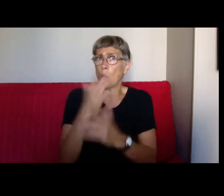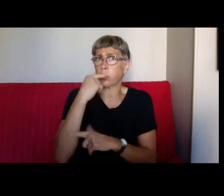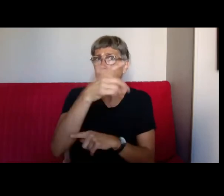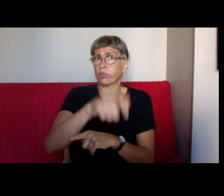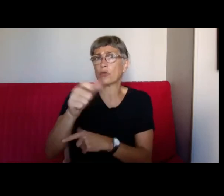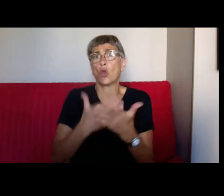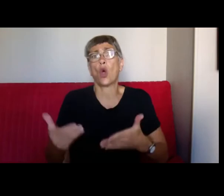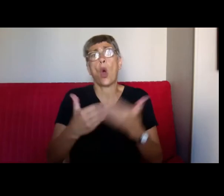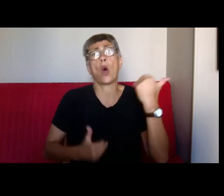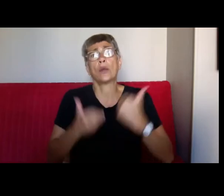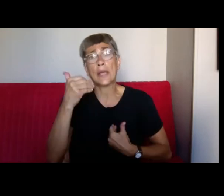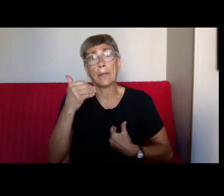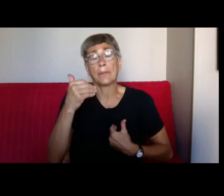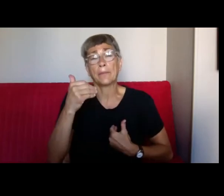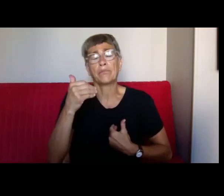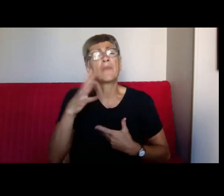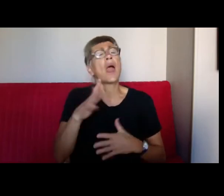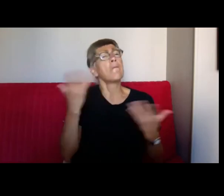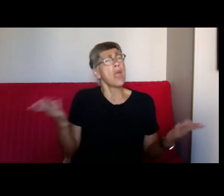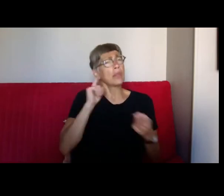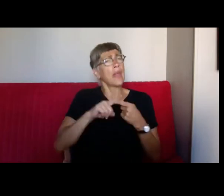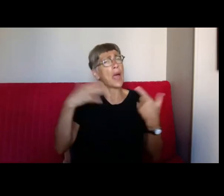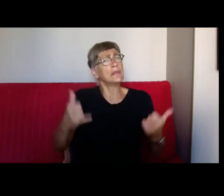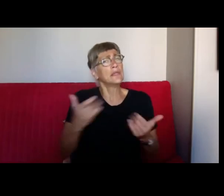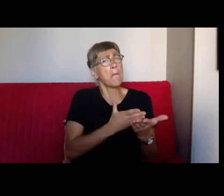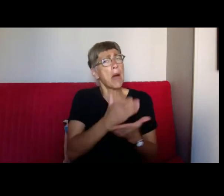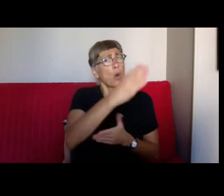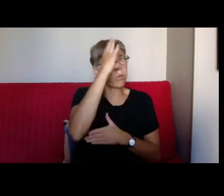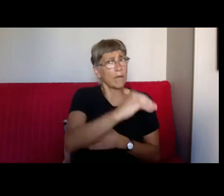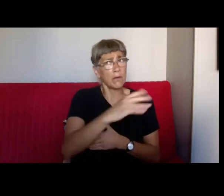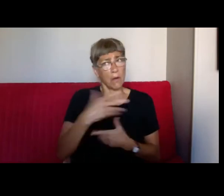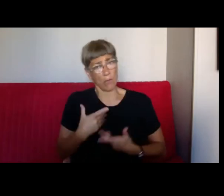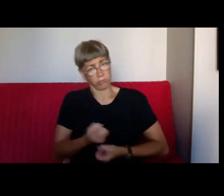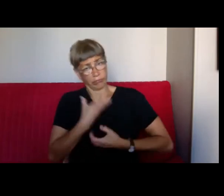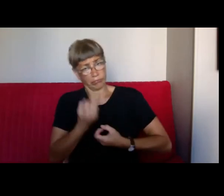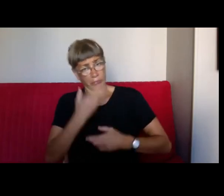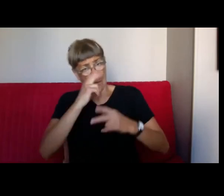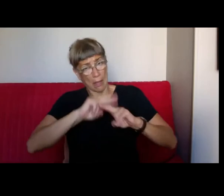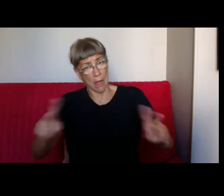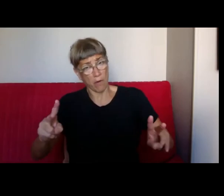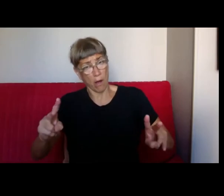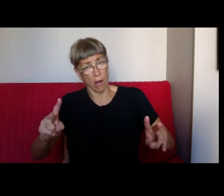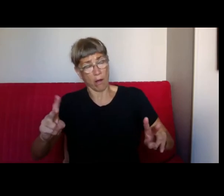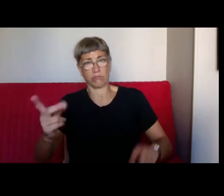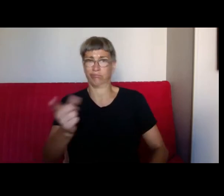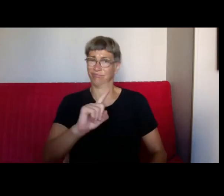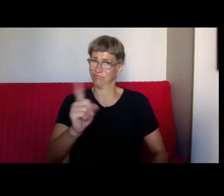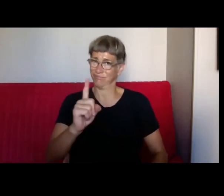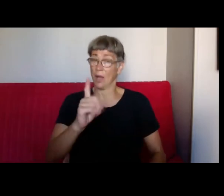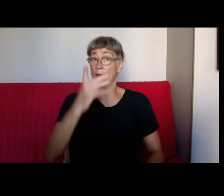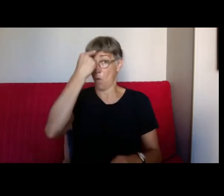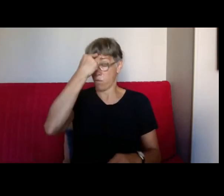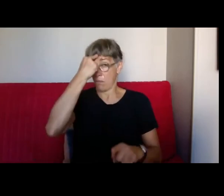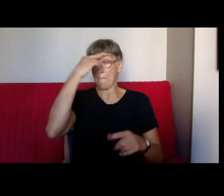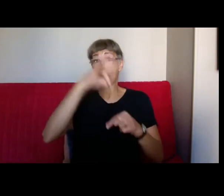du sujet sur les parcours professionnels? Pas tant que cela, en fait. Car après la pandémie, il faudra également penser au monde d'après, à